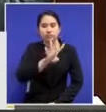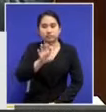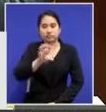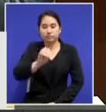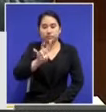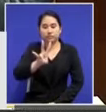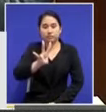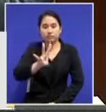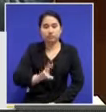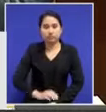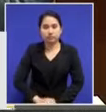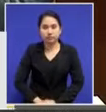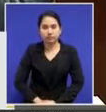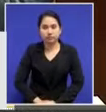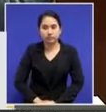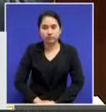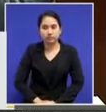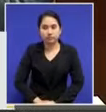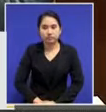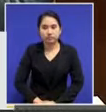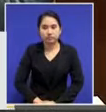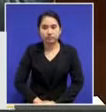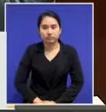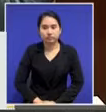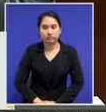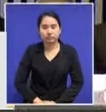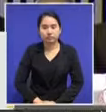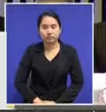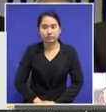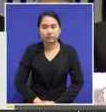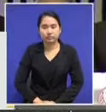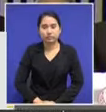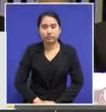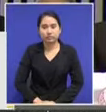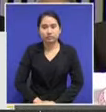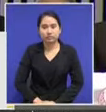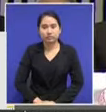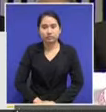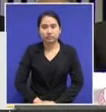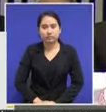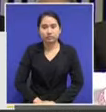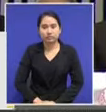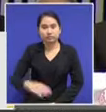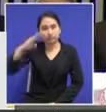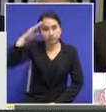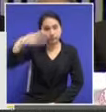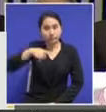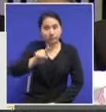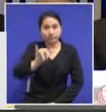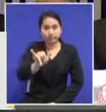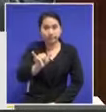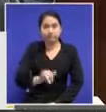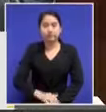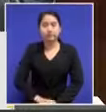457พลเอกเลิศฤทธิ์เวสสวรรค ์พลเอกประยุทธ์จันทร์โอชาครับ